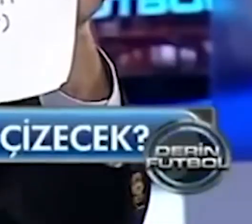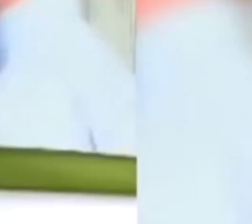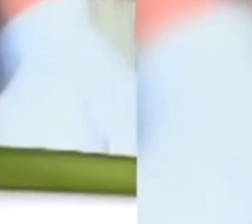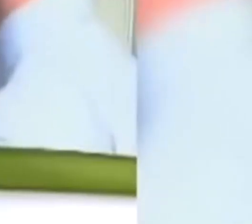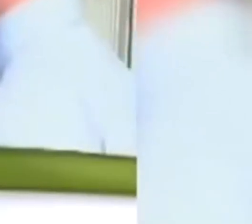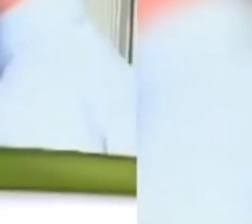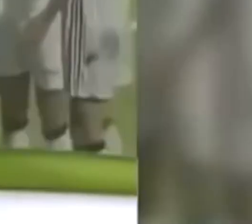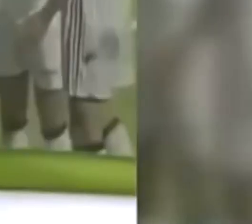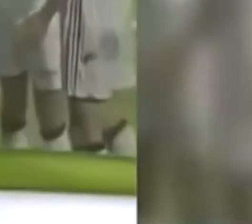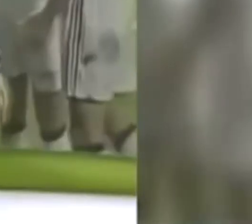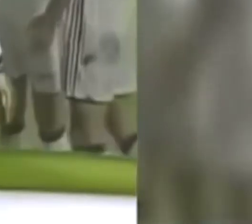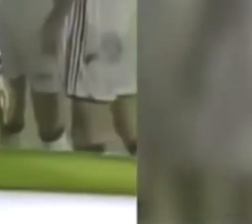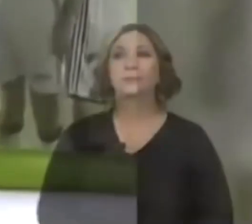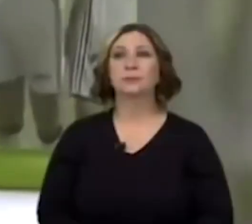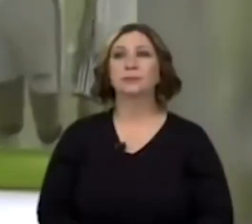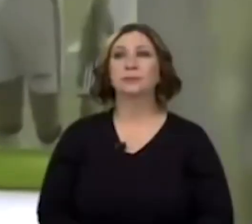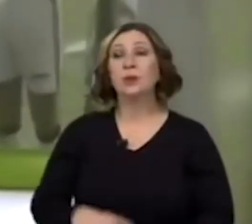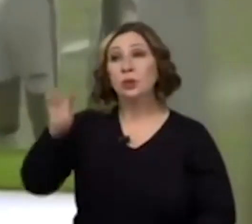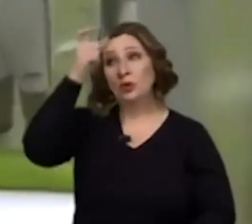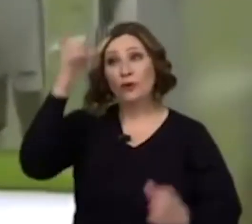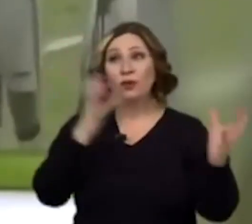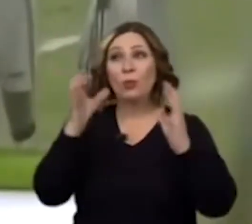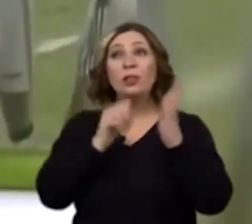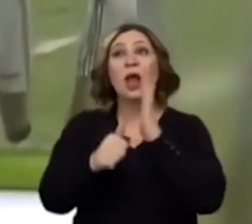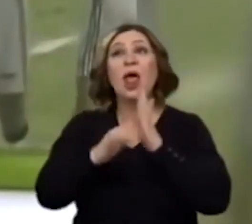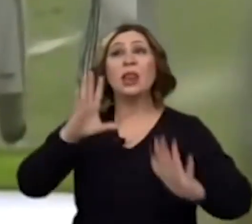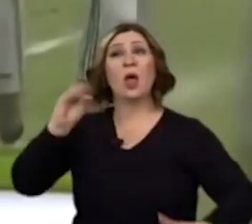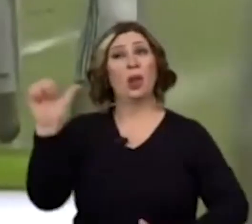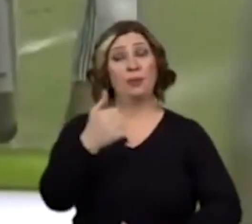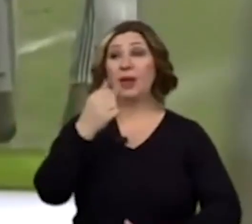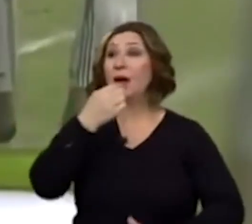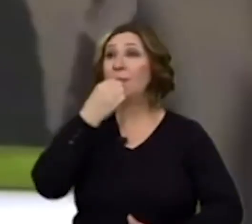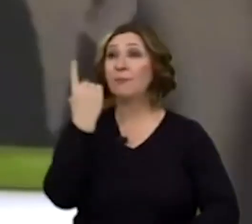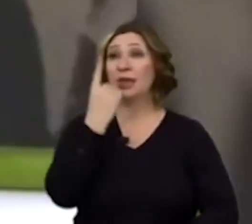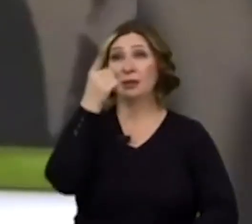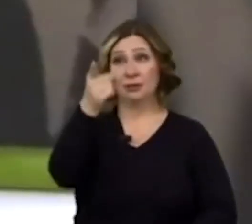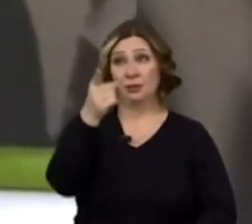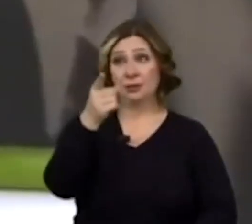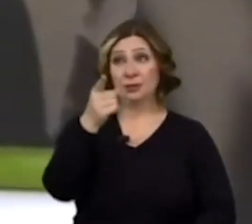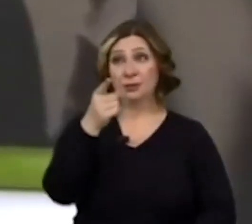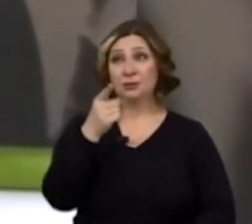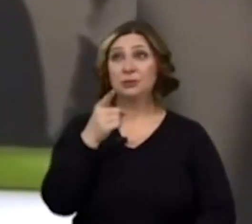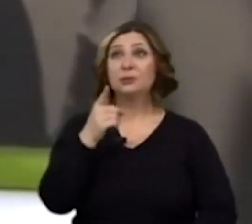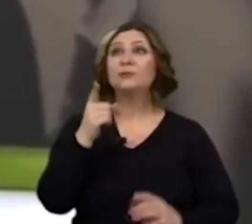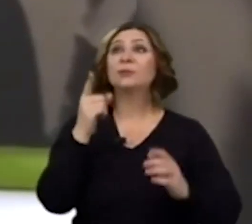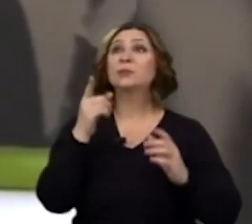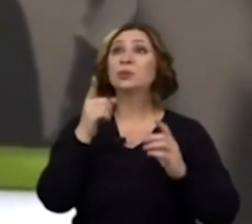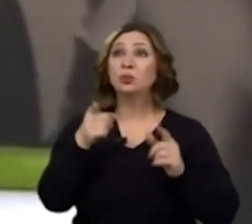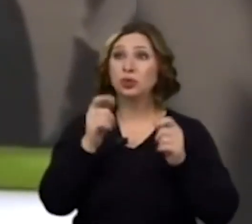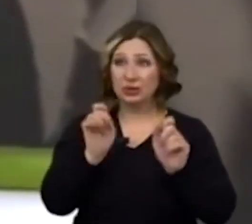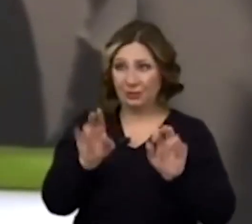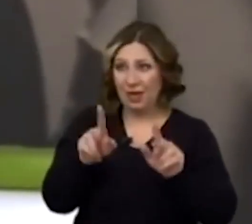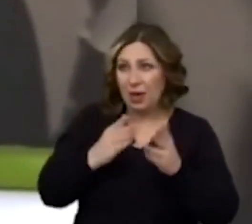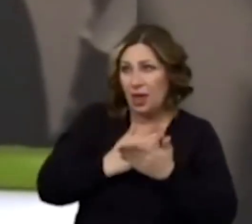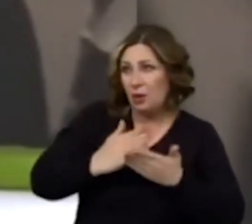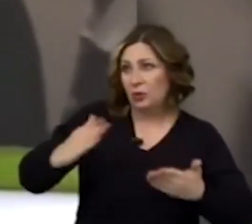Geçmişini silemezsin Ahmet Çakar. Sen Türk futbol tarihinin en önemli hakemlerinden biriydin. Siz gol hakem olarak köşe gönderine